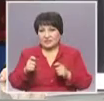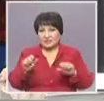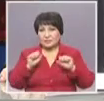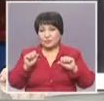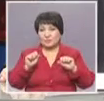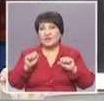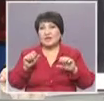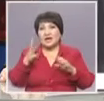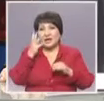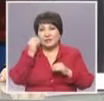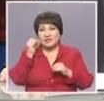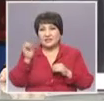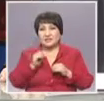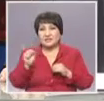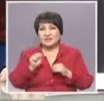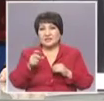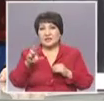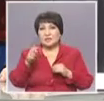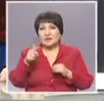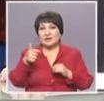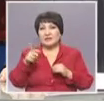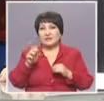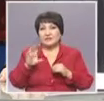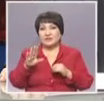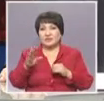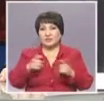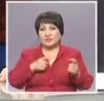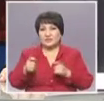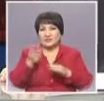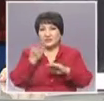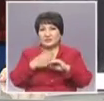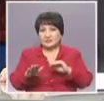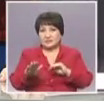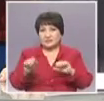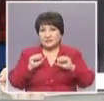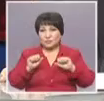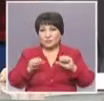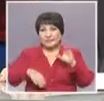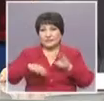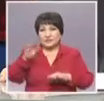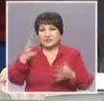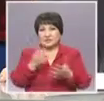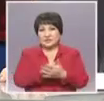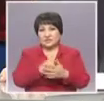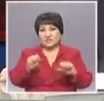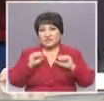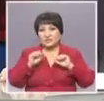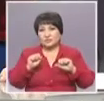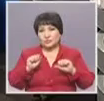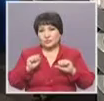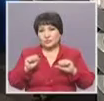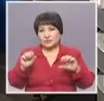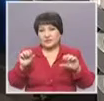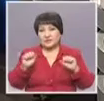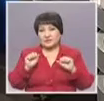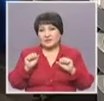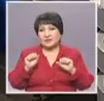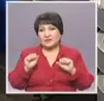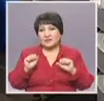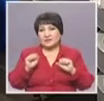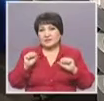и Асхат Багаев, руководитель отдела спорта высших достижений управления физкультуры и спорта Алматы. Назовем вам